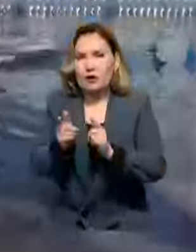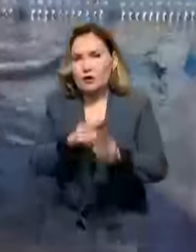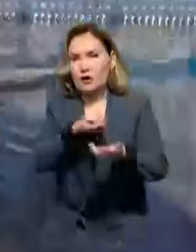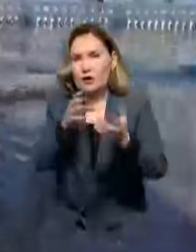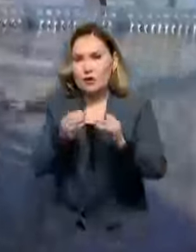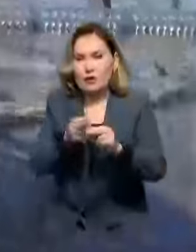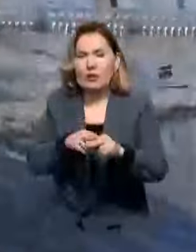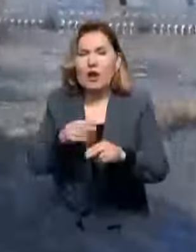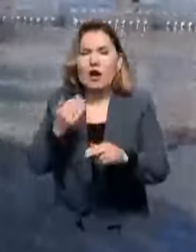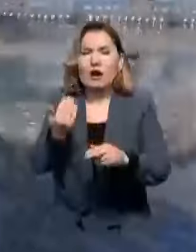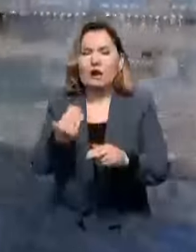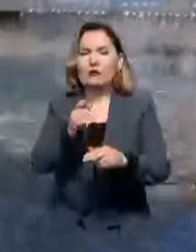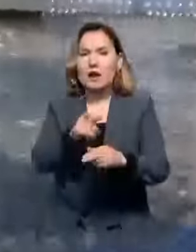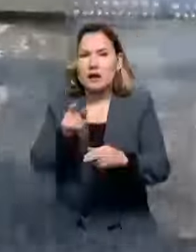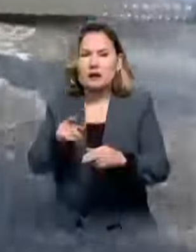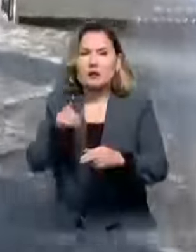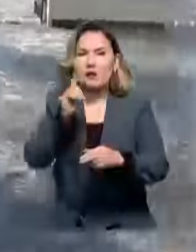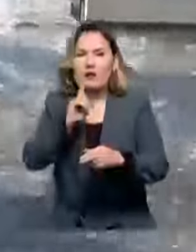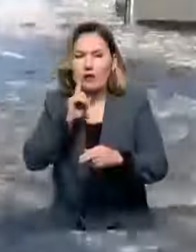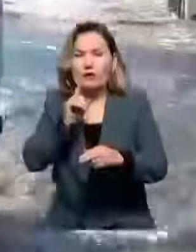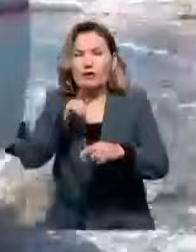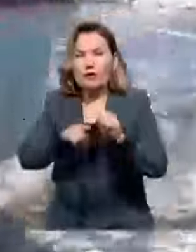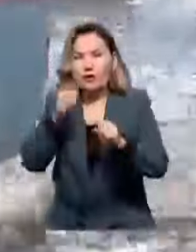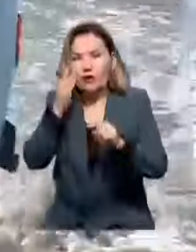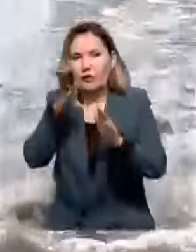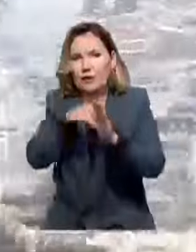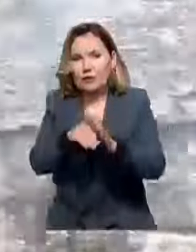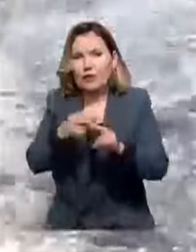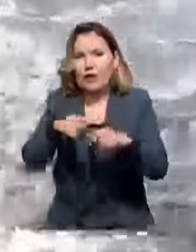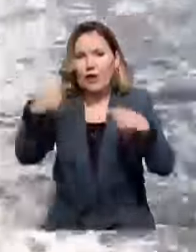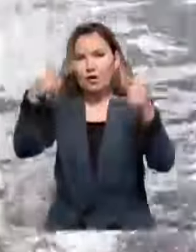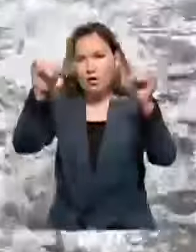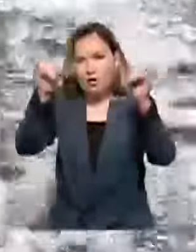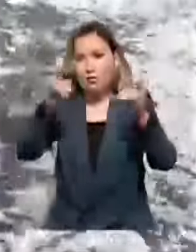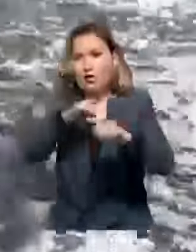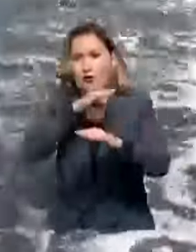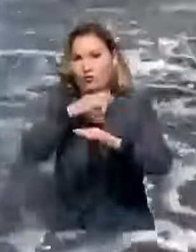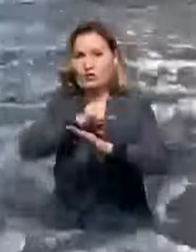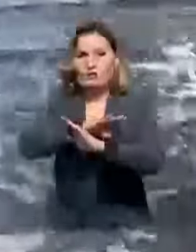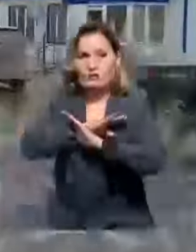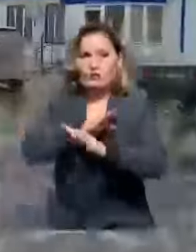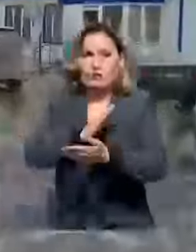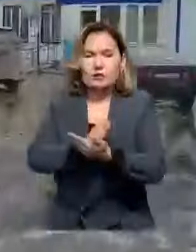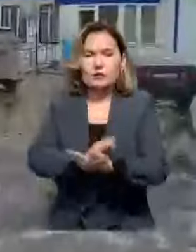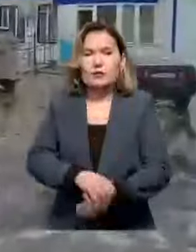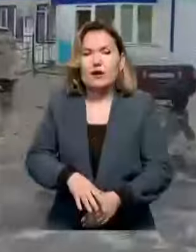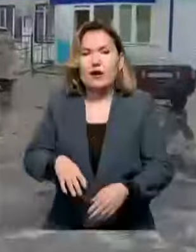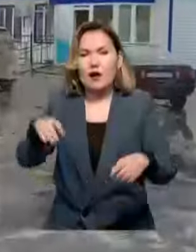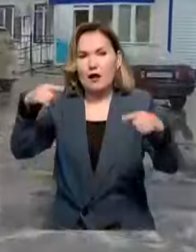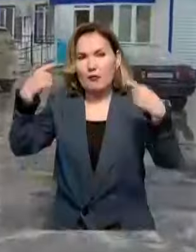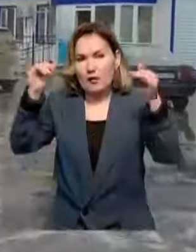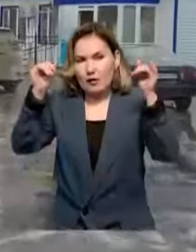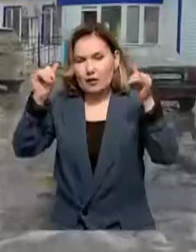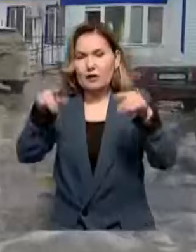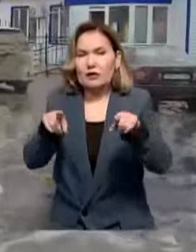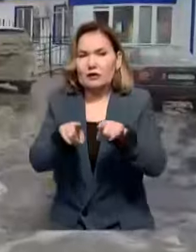Көбісі туыс-туғандарын паналап отыр. Ал су қоршауынан өте алмаған мал басы біраз шығын болды. Малмен жағдайын жасап жатқан